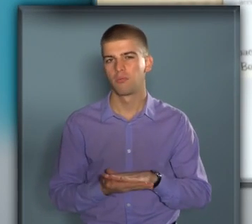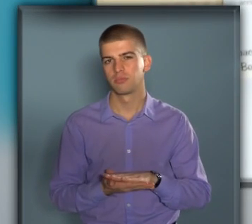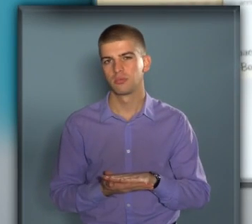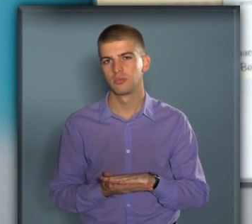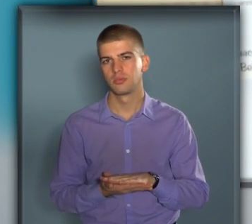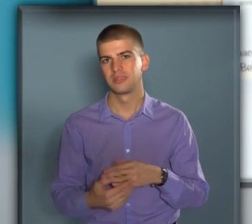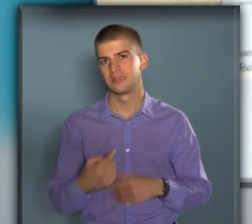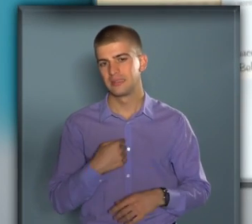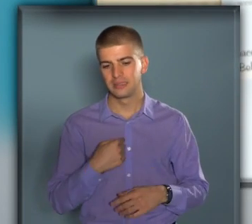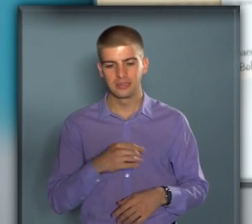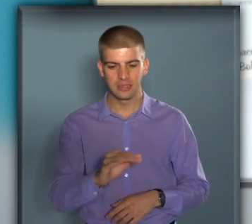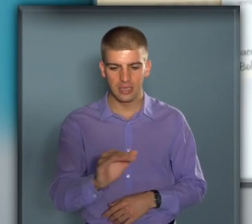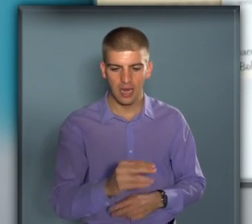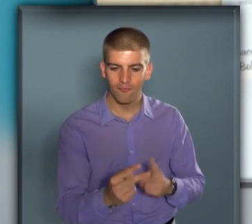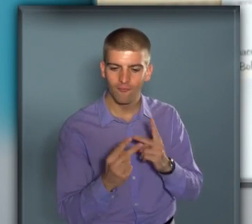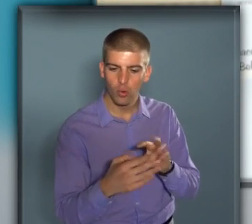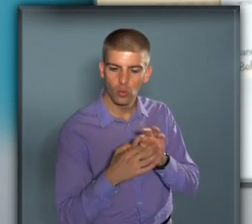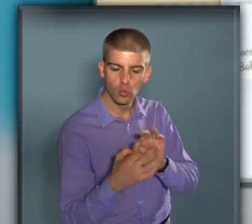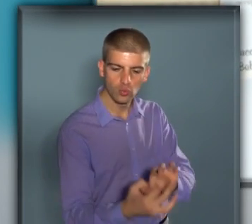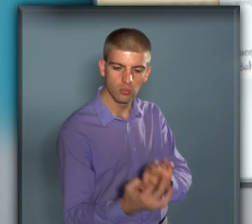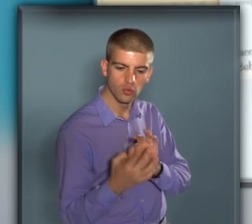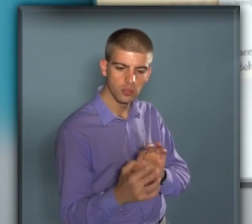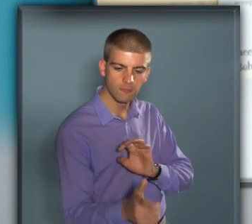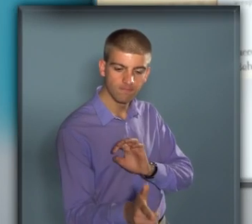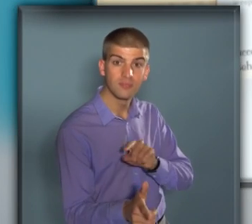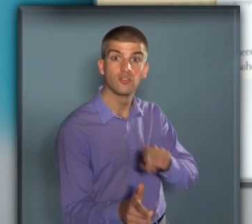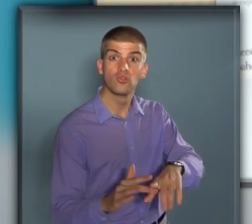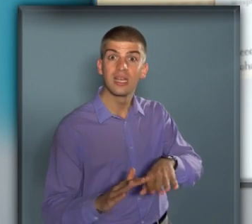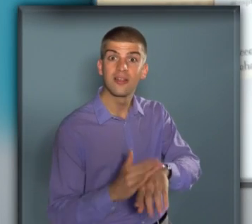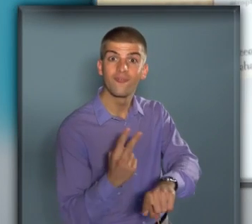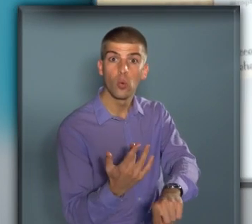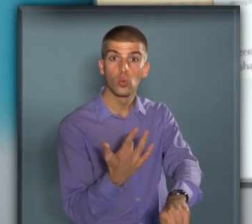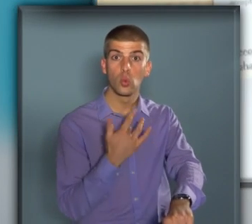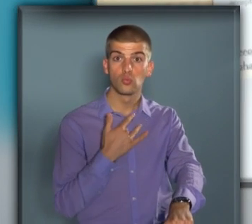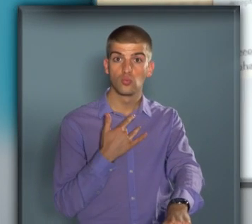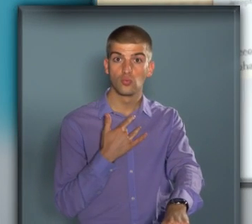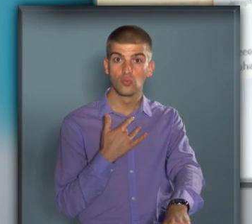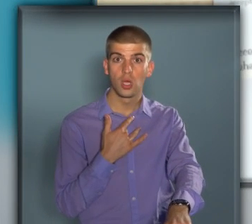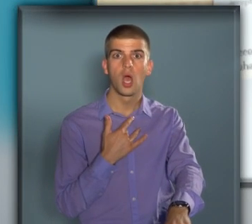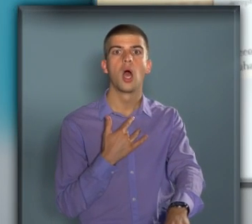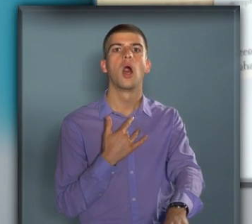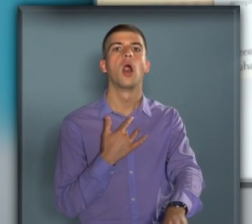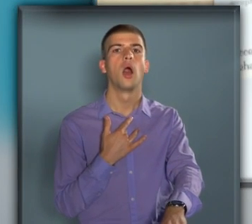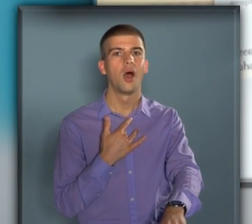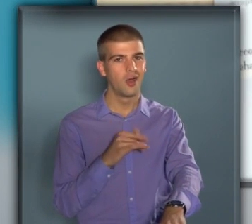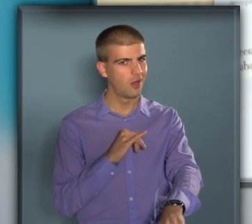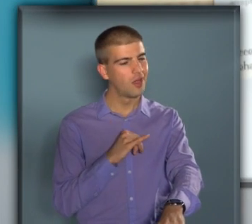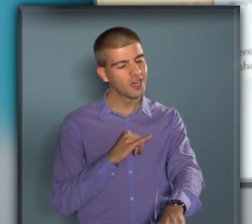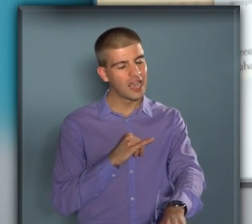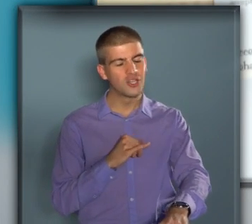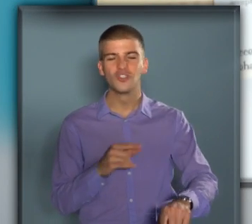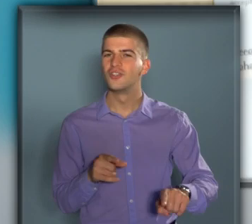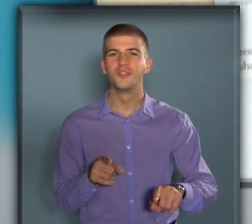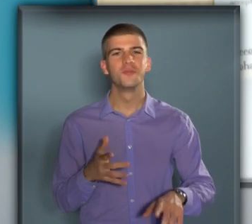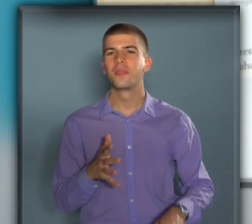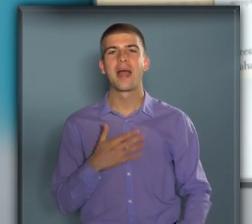a gyerekkel, és ő is fontosnak érzi velem. Lehet, hogy Nagyon érdekes az is, amikor nem szereteten alapul